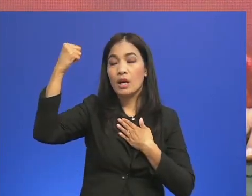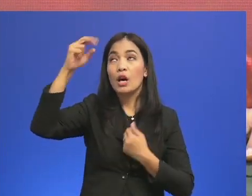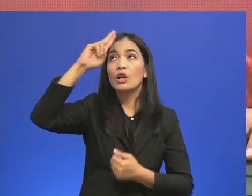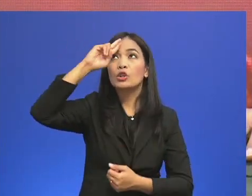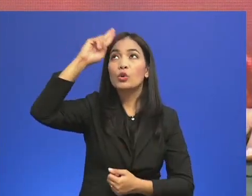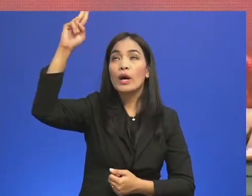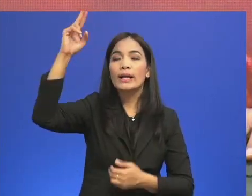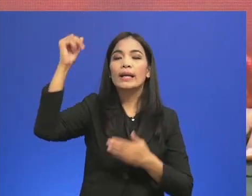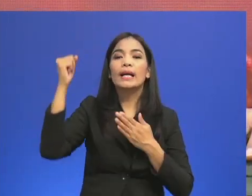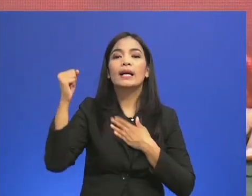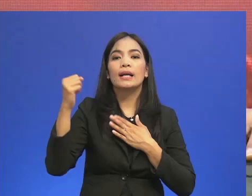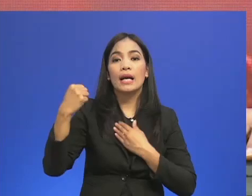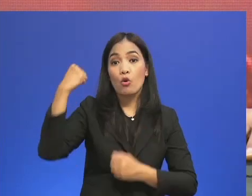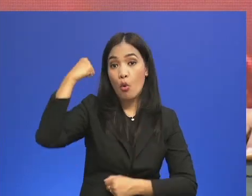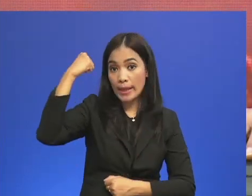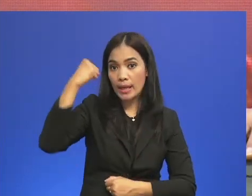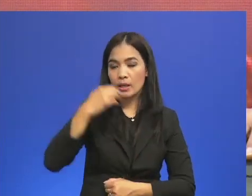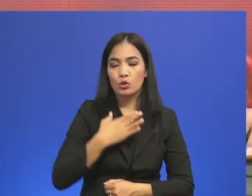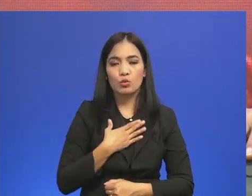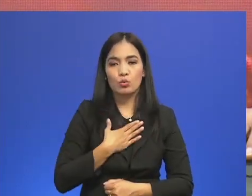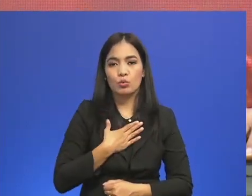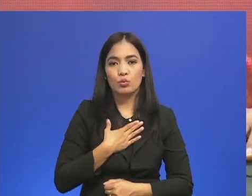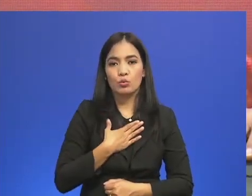Tuhanlah kekuatanku.